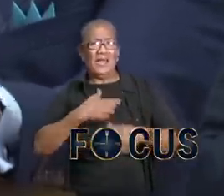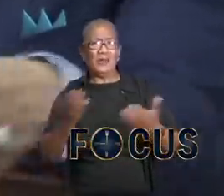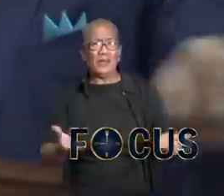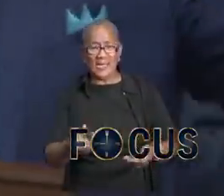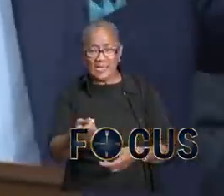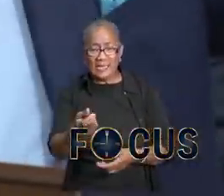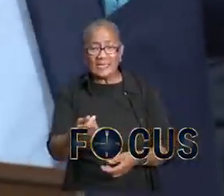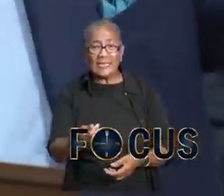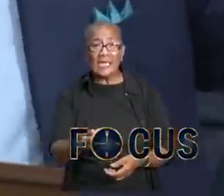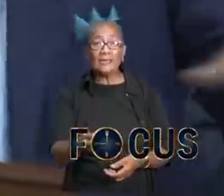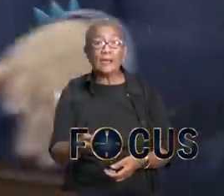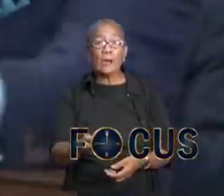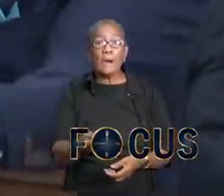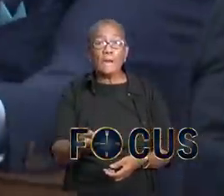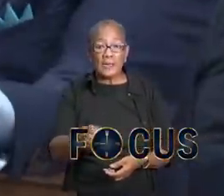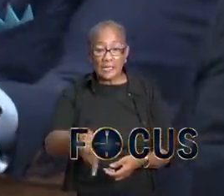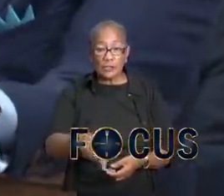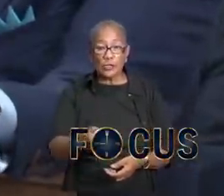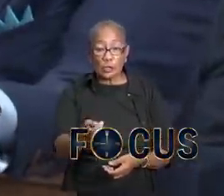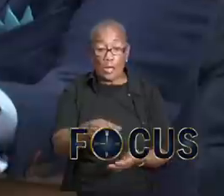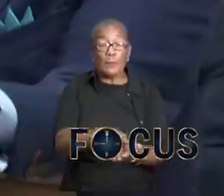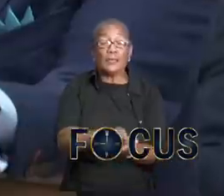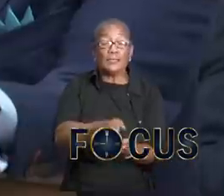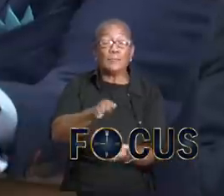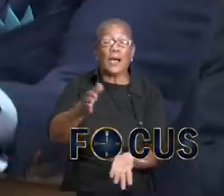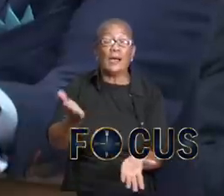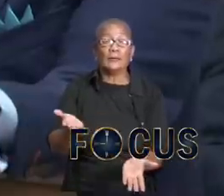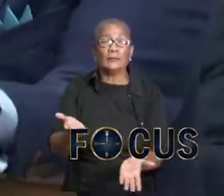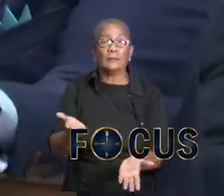wat de minister nu gespaard heeft,